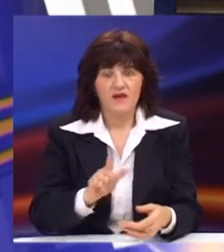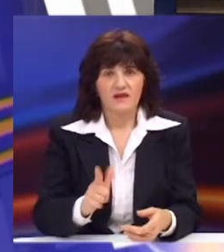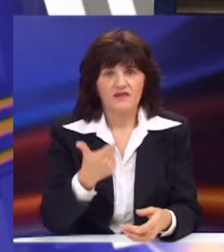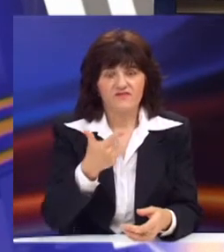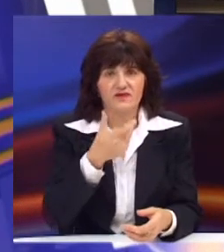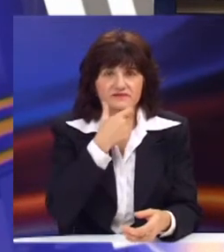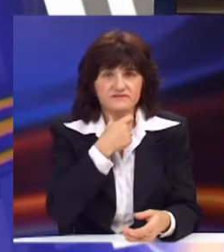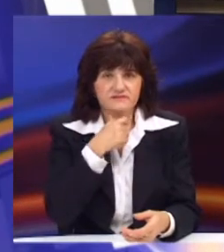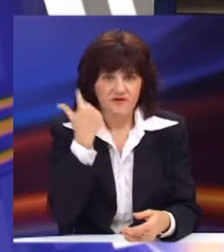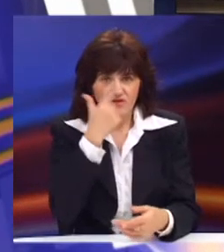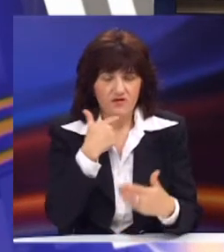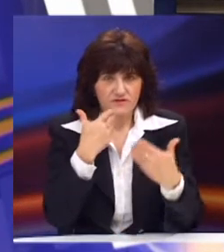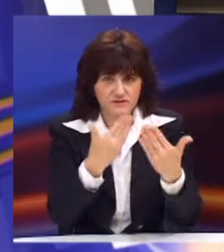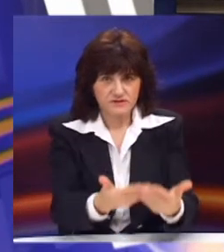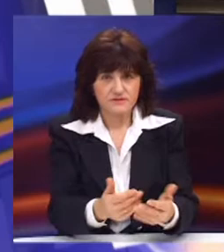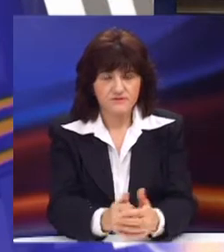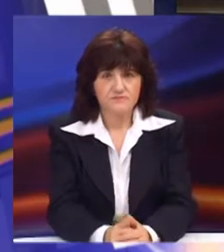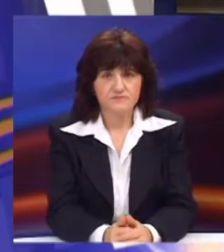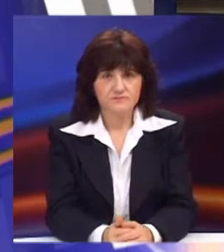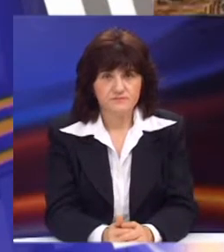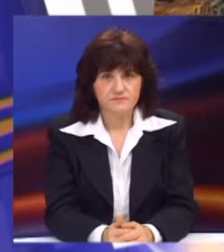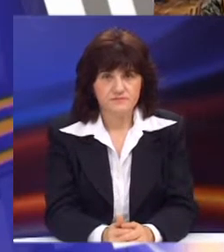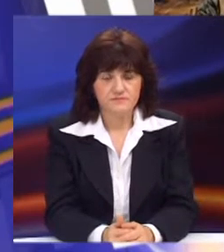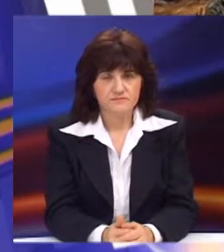2 najstarija meštana mesne zajednice GAT.